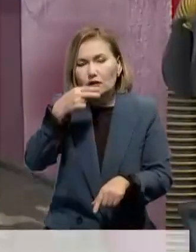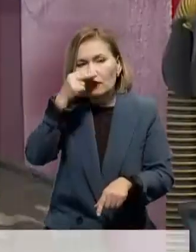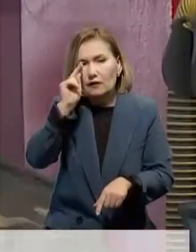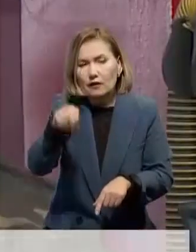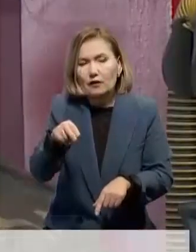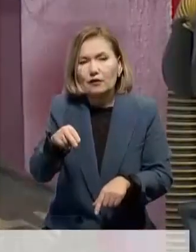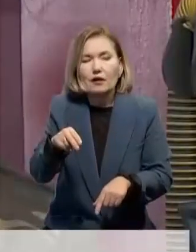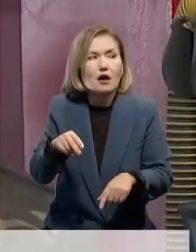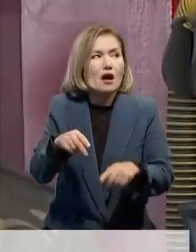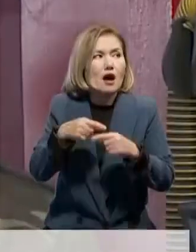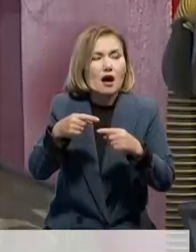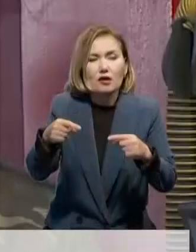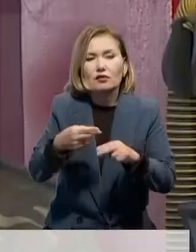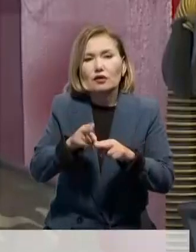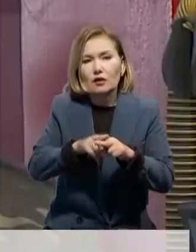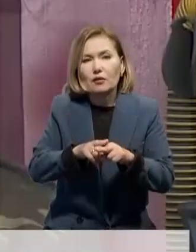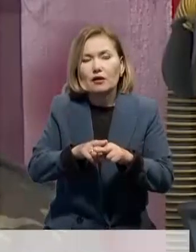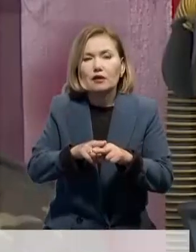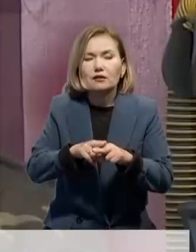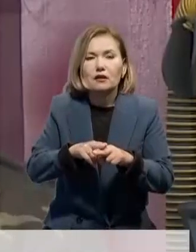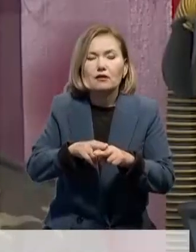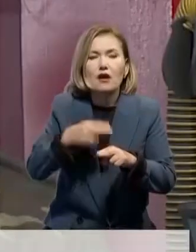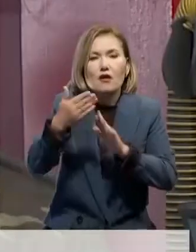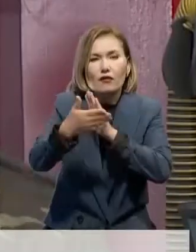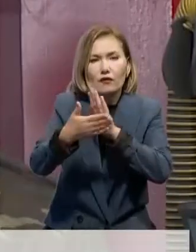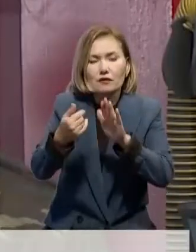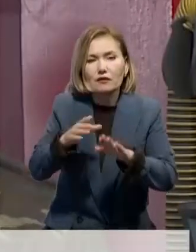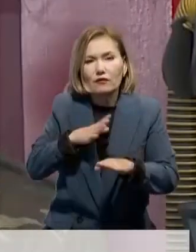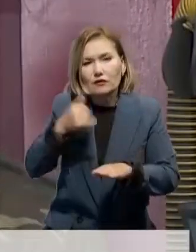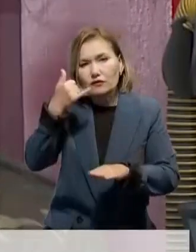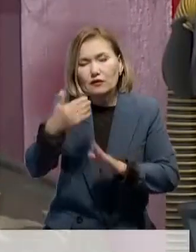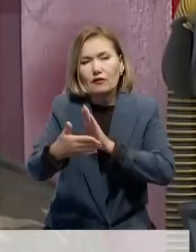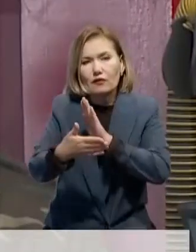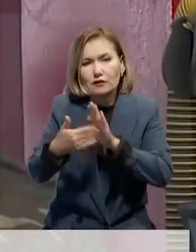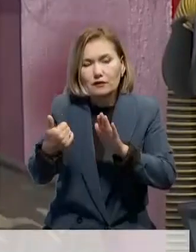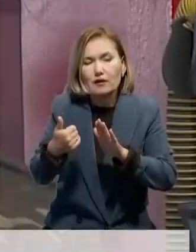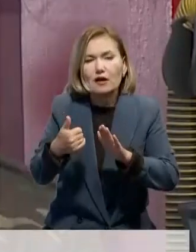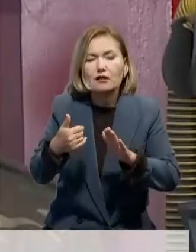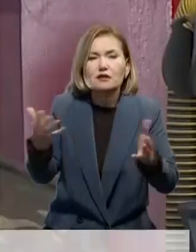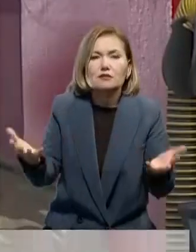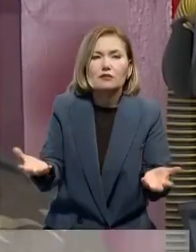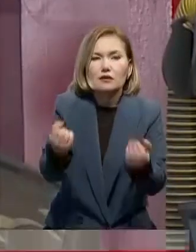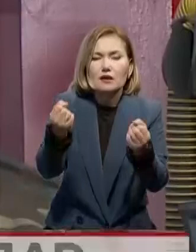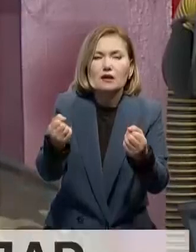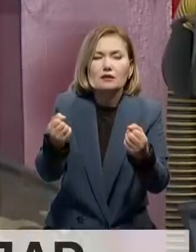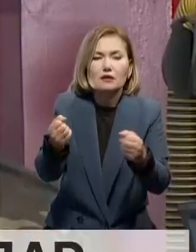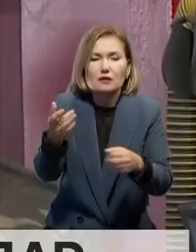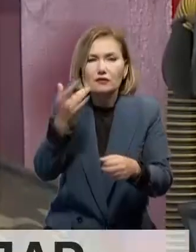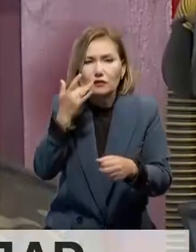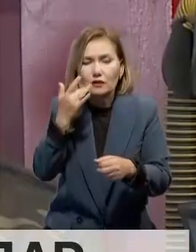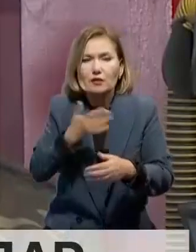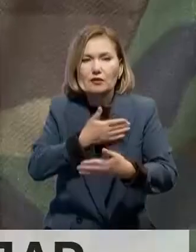әр түскен хабарлама әртүрлі. Бізде мысалға ең бастысы сол, бізде қай жаққа бара жатқанымызды, қандай өрт болып